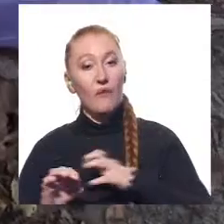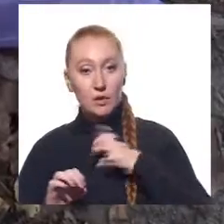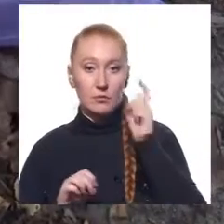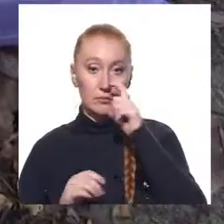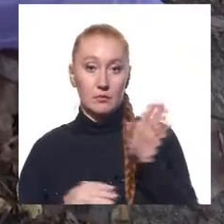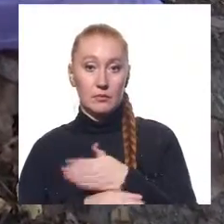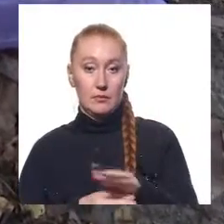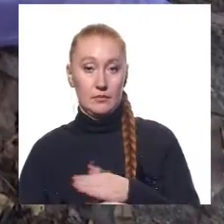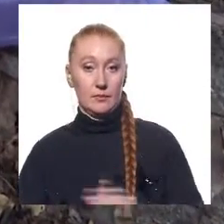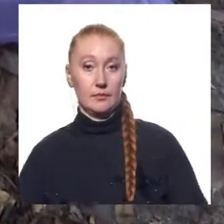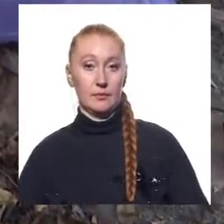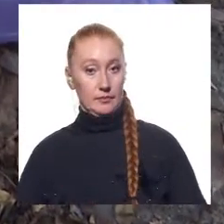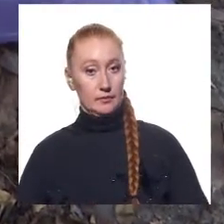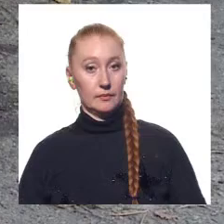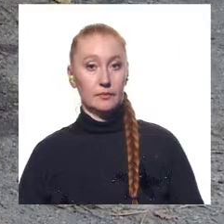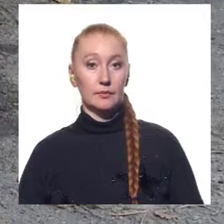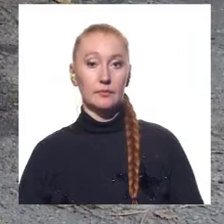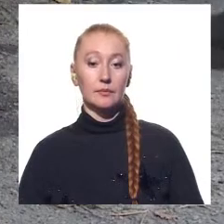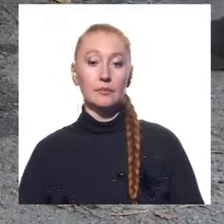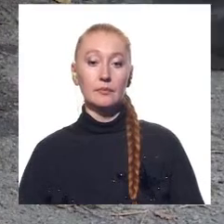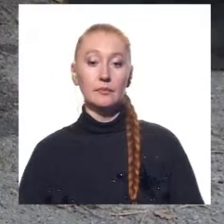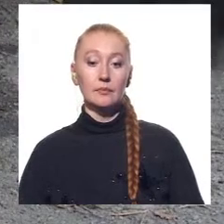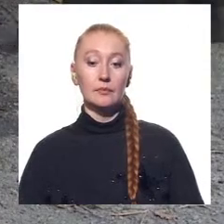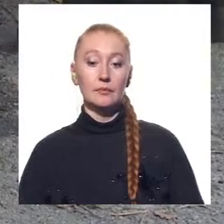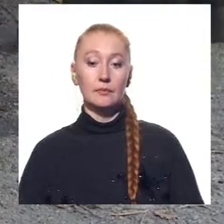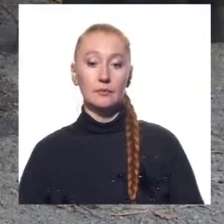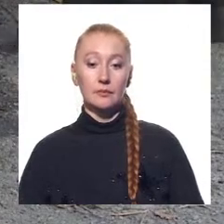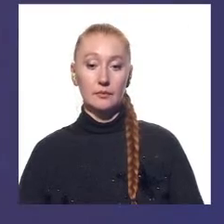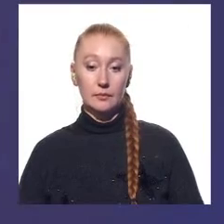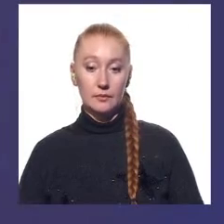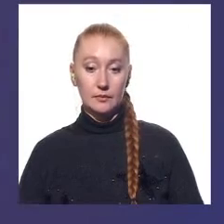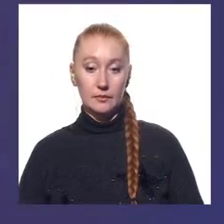сміття. Галина Гусак, Іван Пономарьов. Новини на Суспільному. Дніпро.